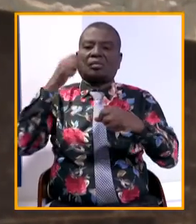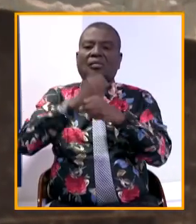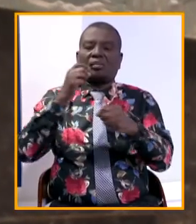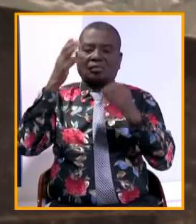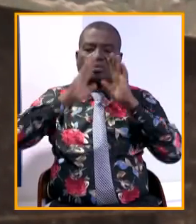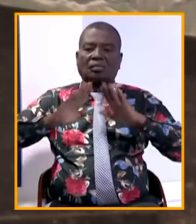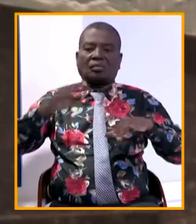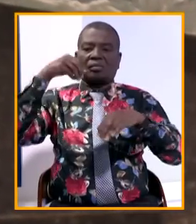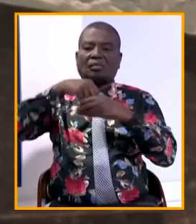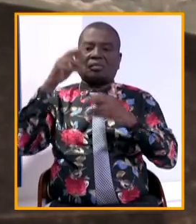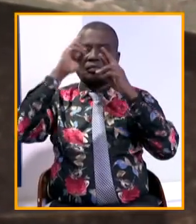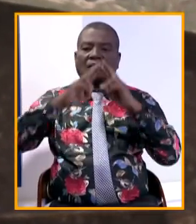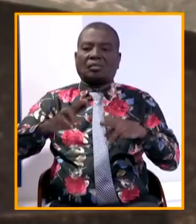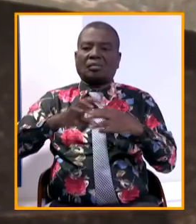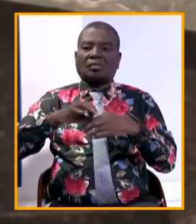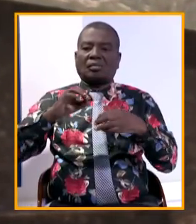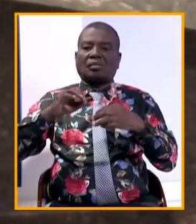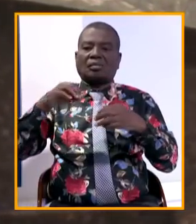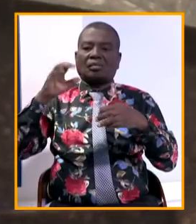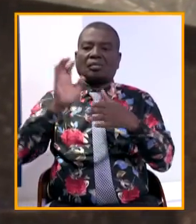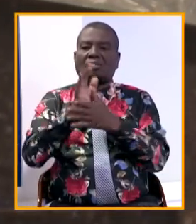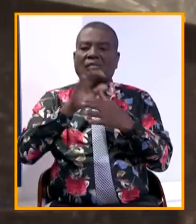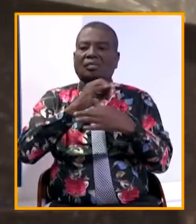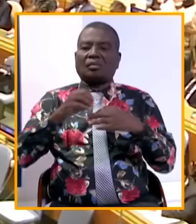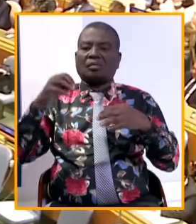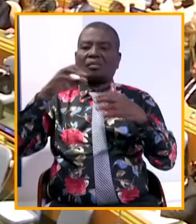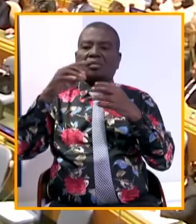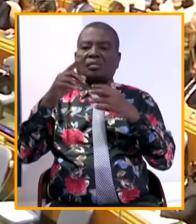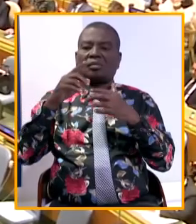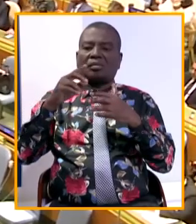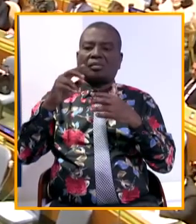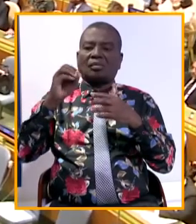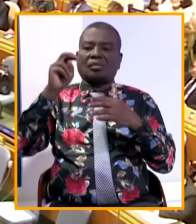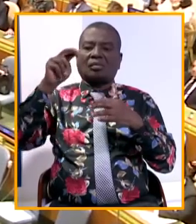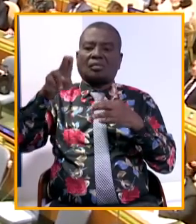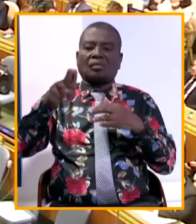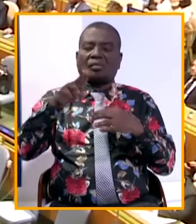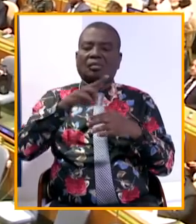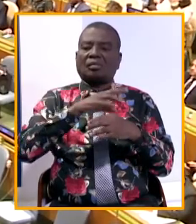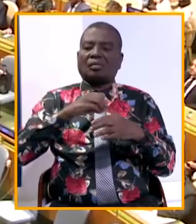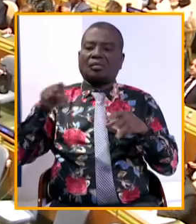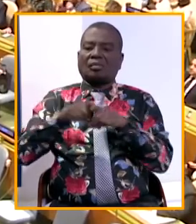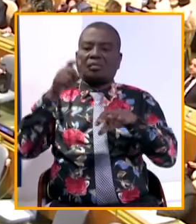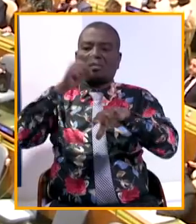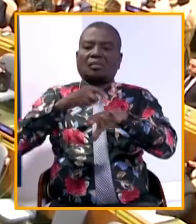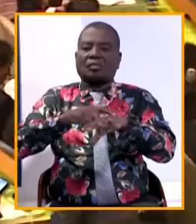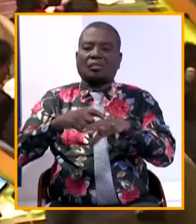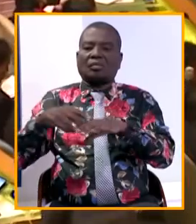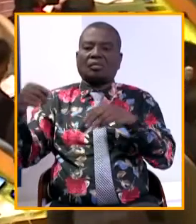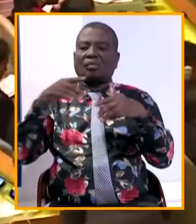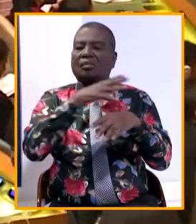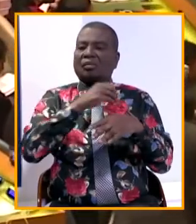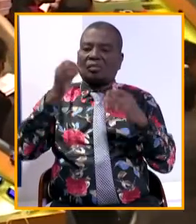paix dans le respect de la Charte des Nations Unies et du droit international. Dans le même temps, les conflits et les